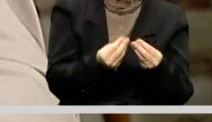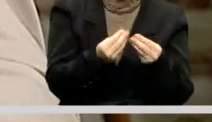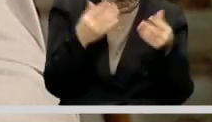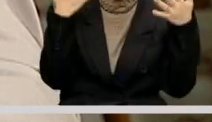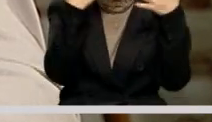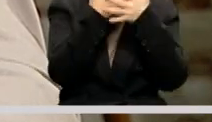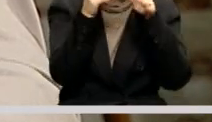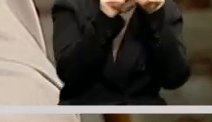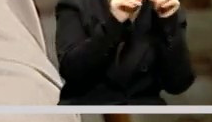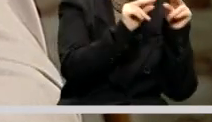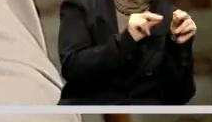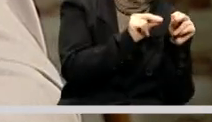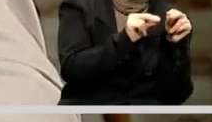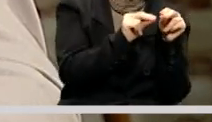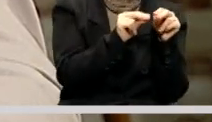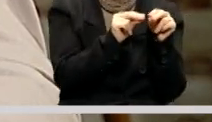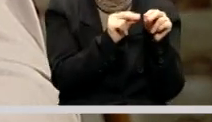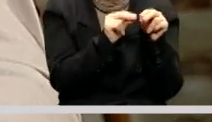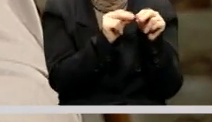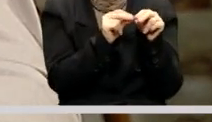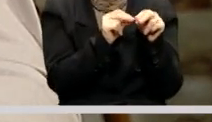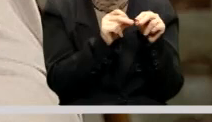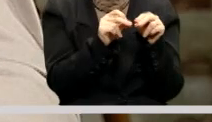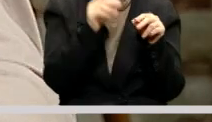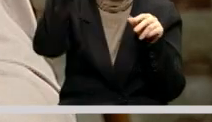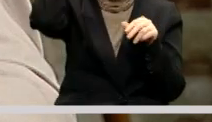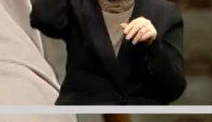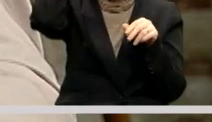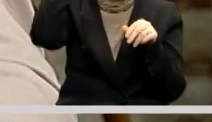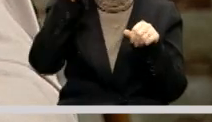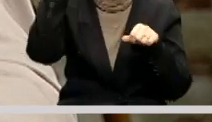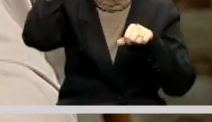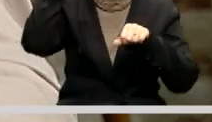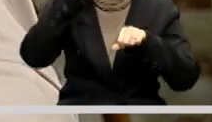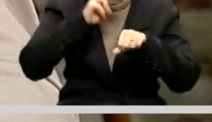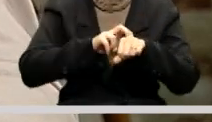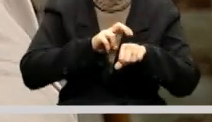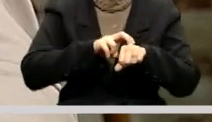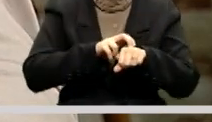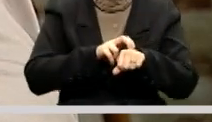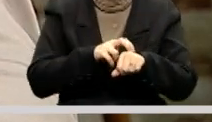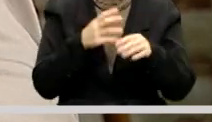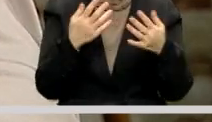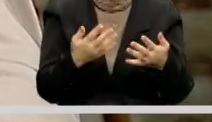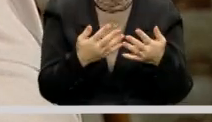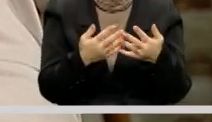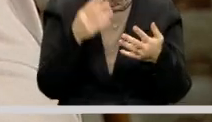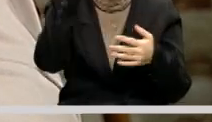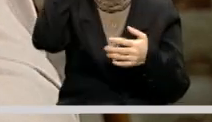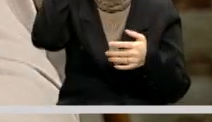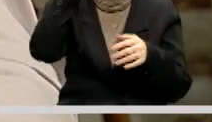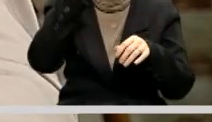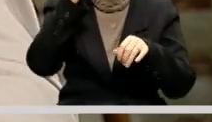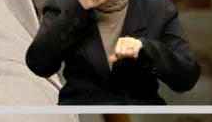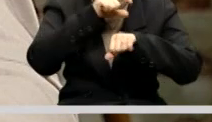Bu bilgilerin daha uzun süre kaybedilmediğini biliyoruz. Nereden anlıyoruz bunu? Demans hastaları bunun çok basit örneği. Emosyonel